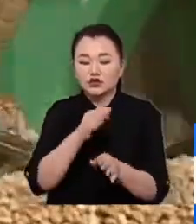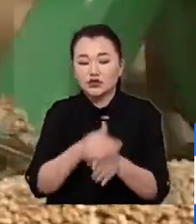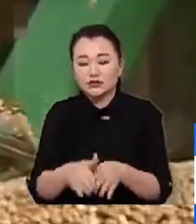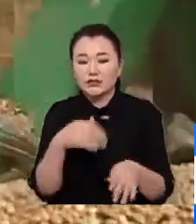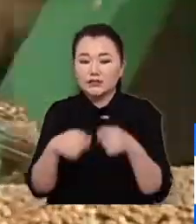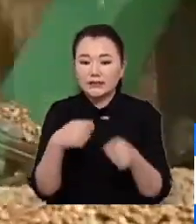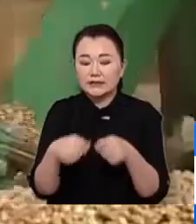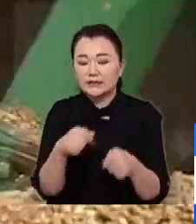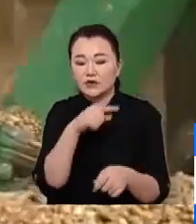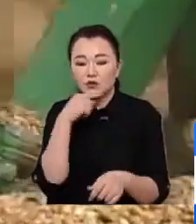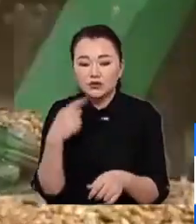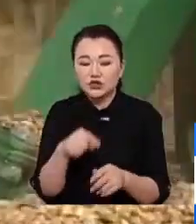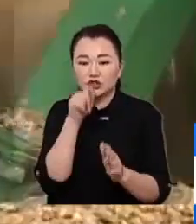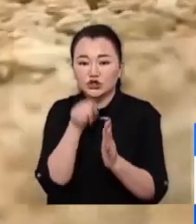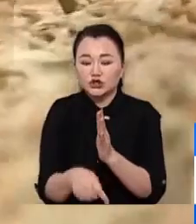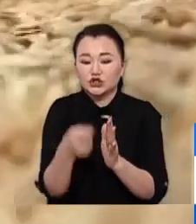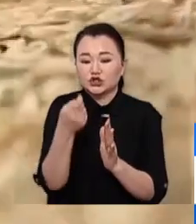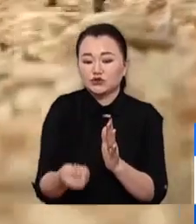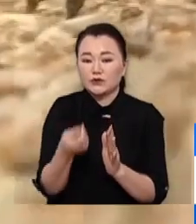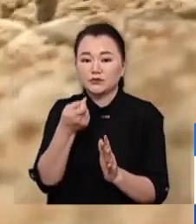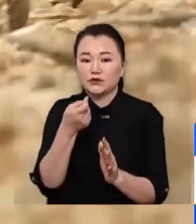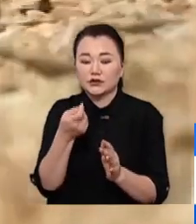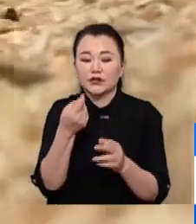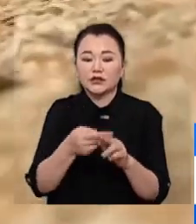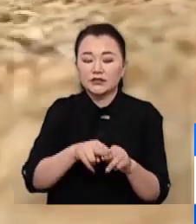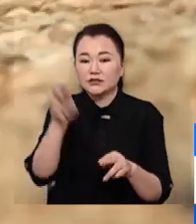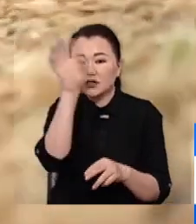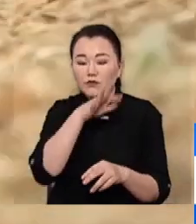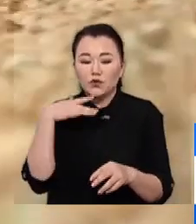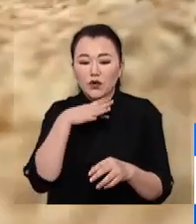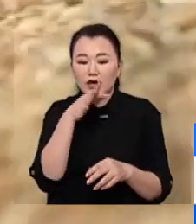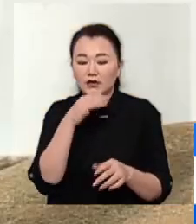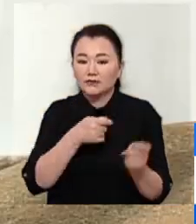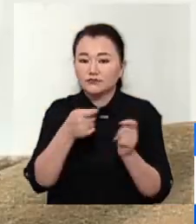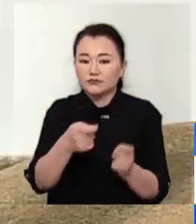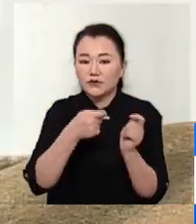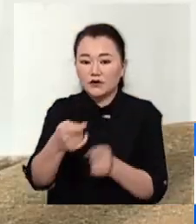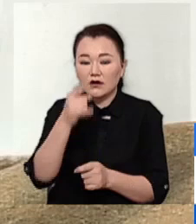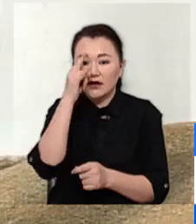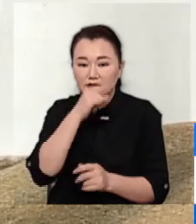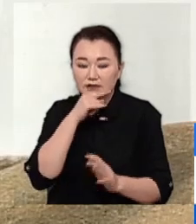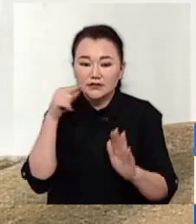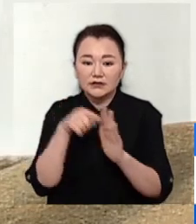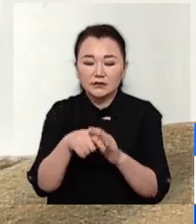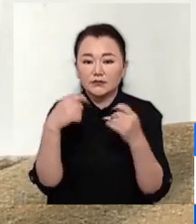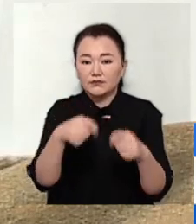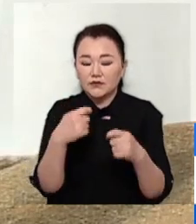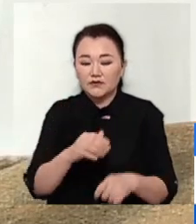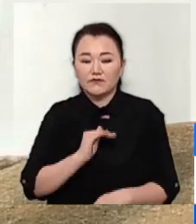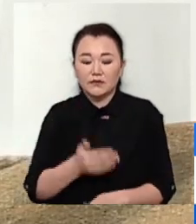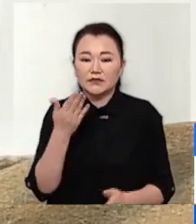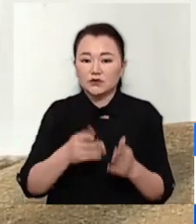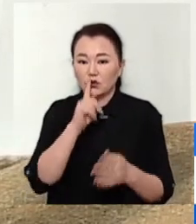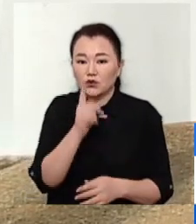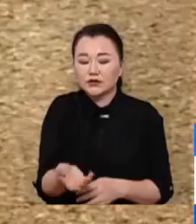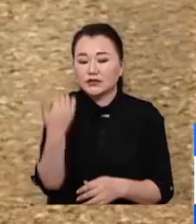сбыта. И россияне зашли с дешевой пшеницей в те страны, куда много лет поставлял зерно Казахстан. В итоге, по словам фермеров, если год